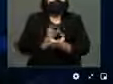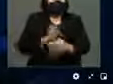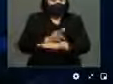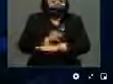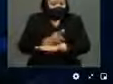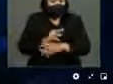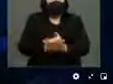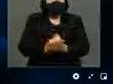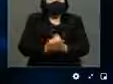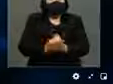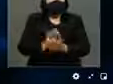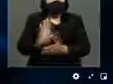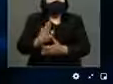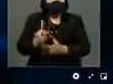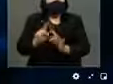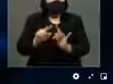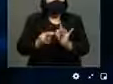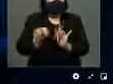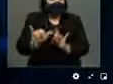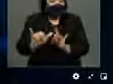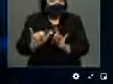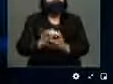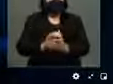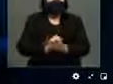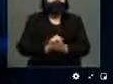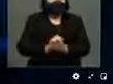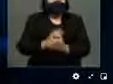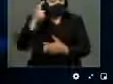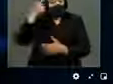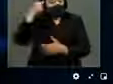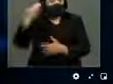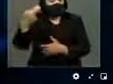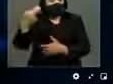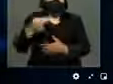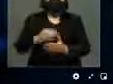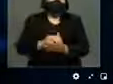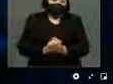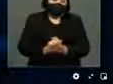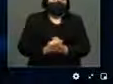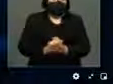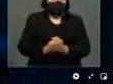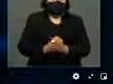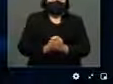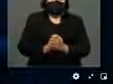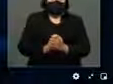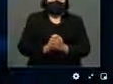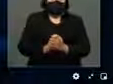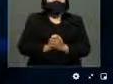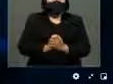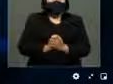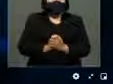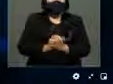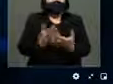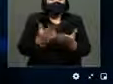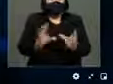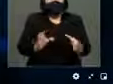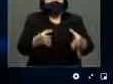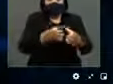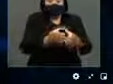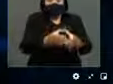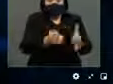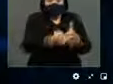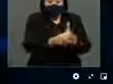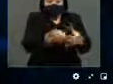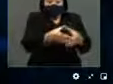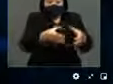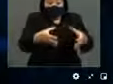ง18บางกอกน้อยและ19ห้วยขวางในตรงนี้นะครับก็แบ่งออกมาคลัสเตอร์ที่ติดเชื้อสูงสุ